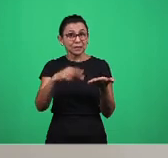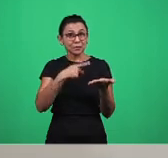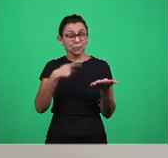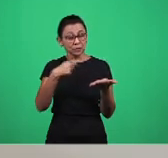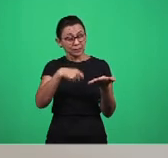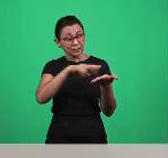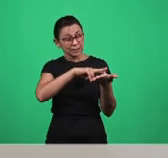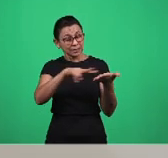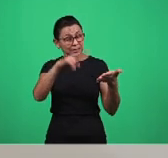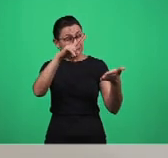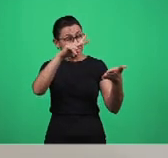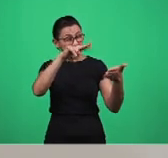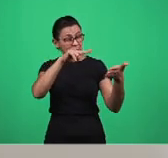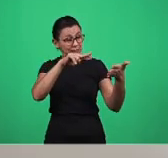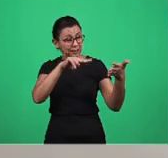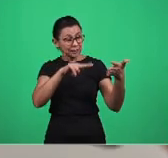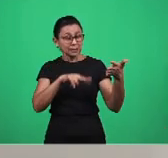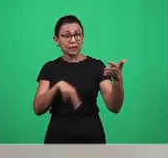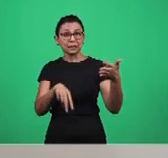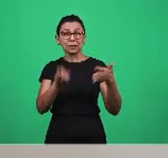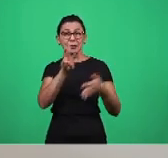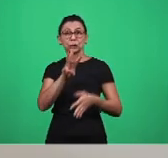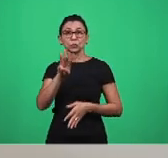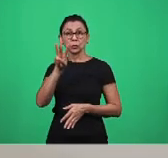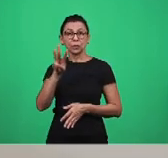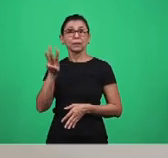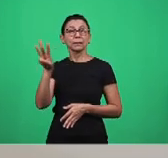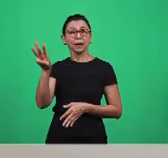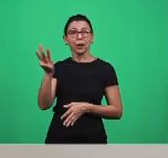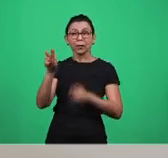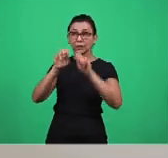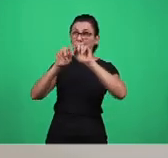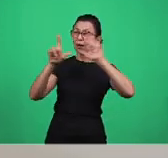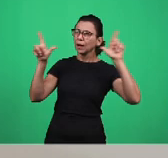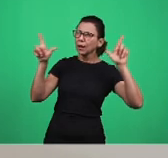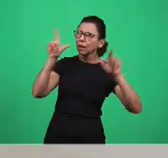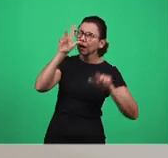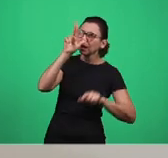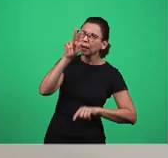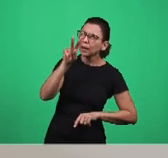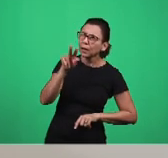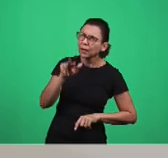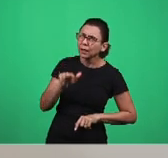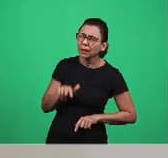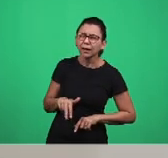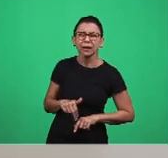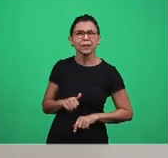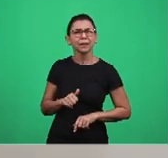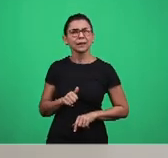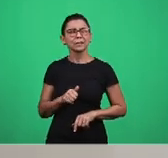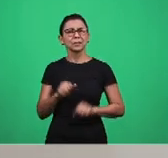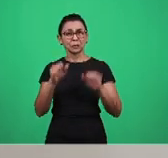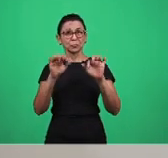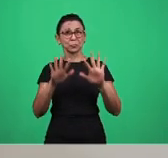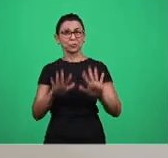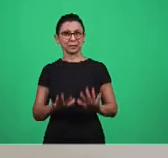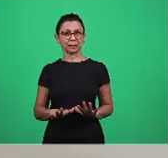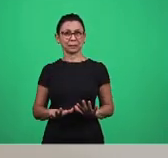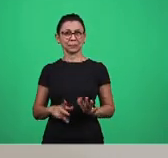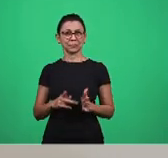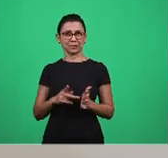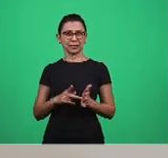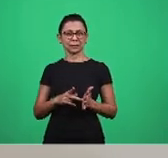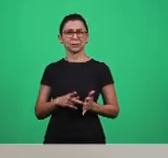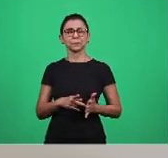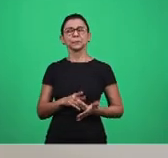le YouTube. Donc, vous voyez bien, cela est une grande bénédiction. Le Seigneur nous a montré, elle allait